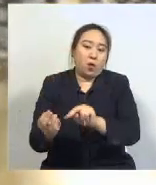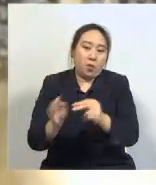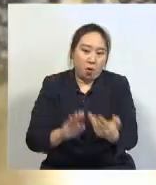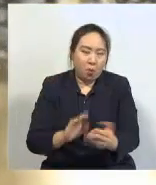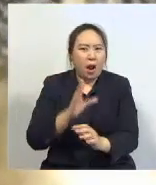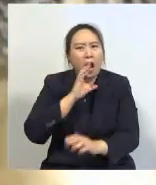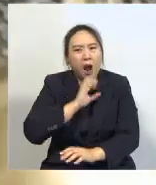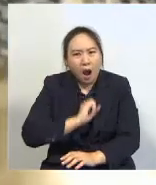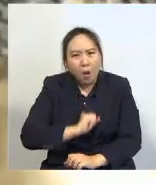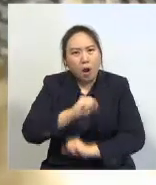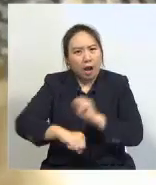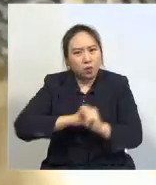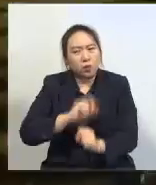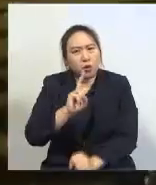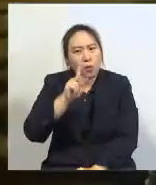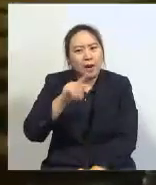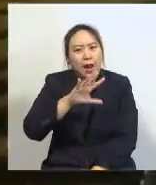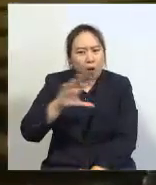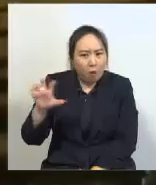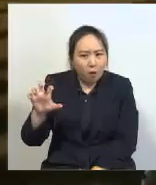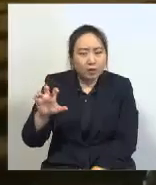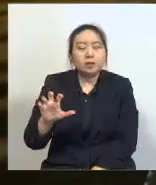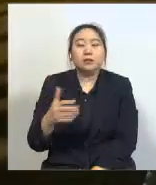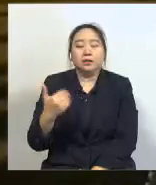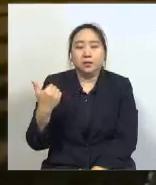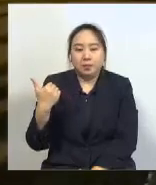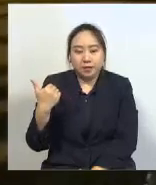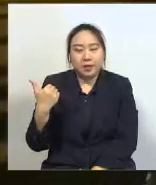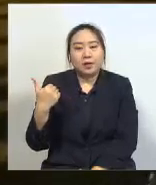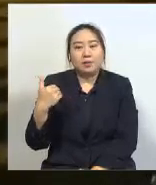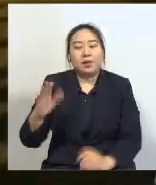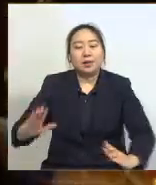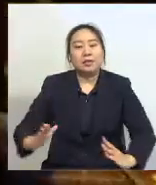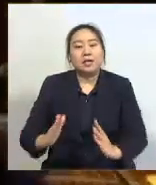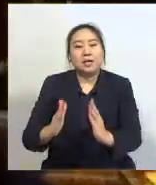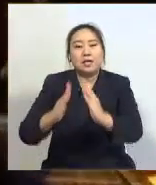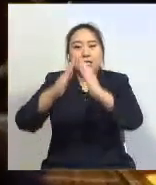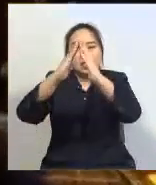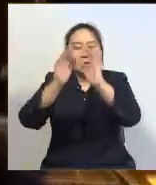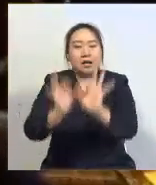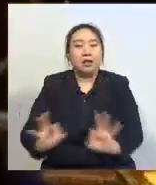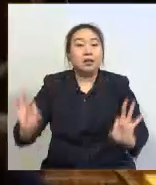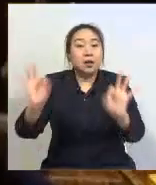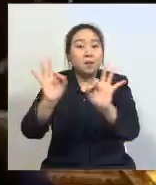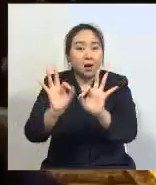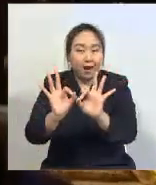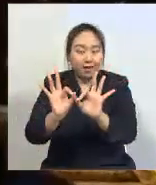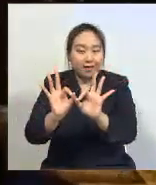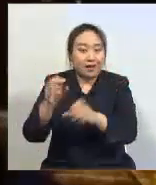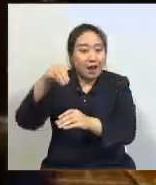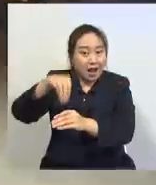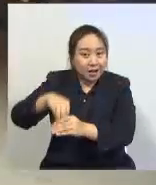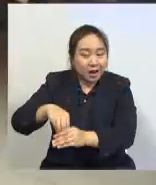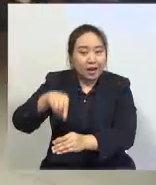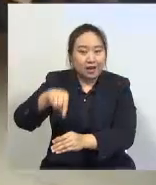าแก่กว่า 2,500 ปีครับและยังเป็นพระบรมเจดีย์ที่สำคัญภายในบรรจุพระ